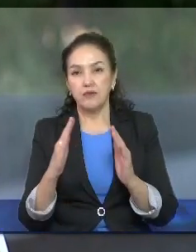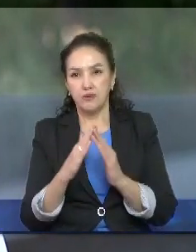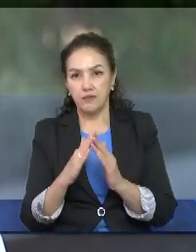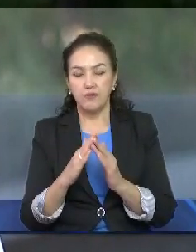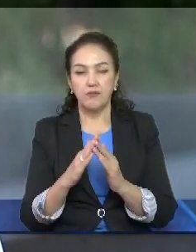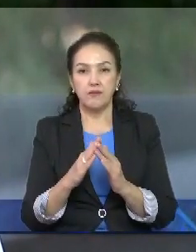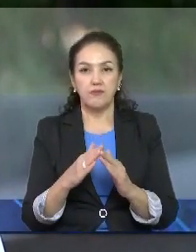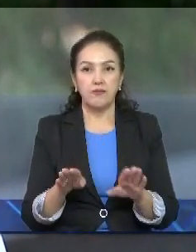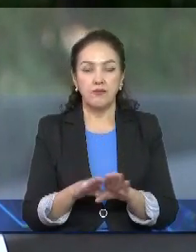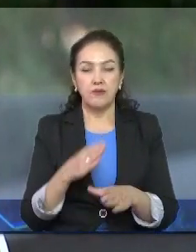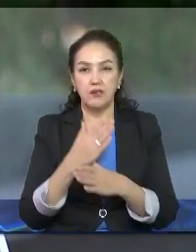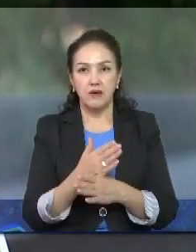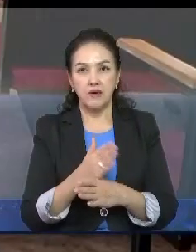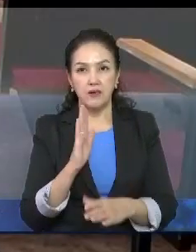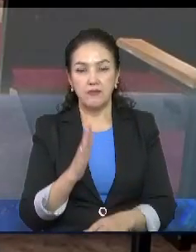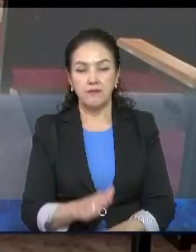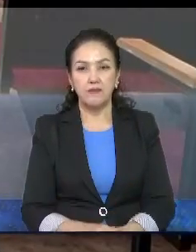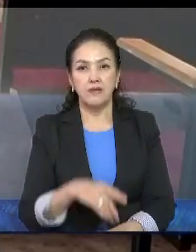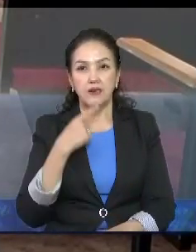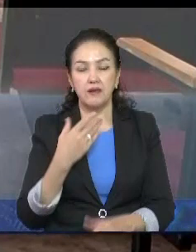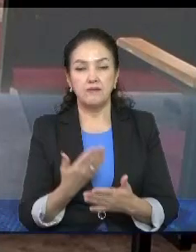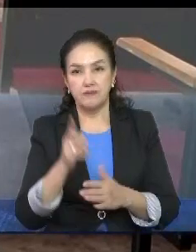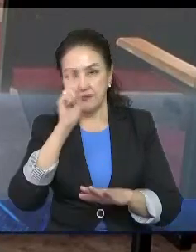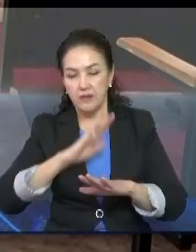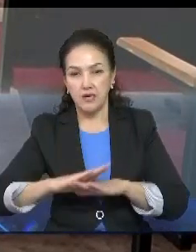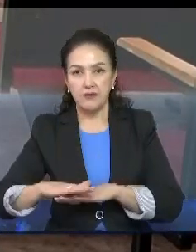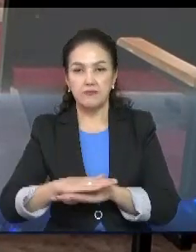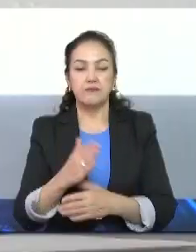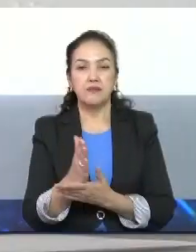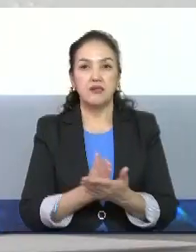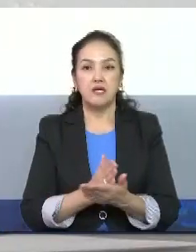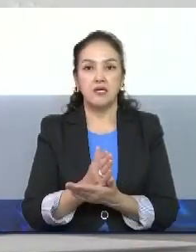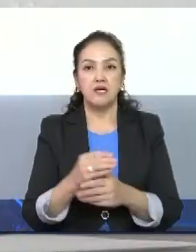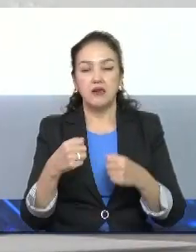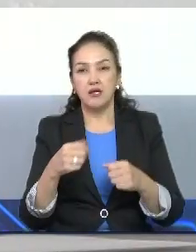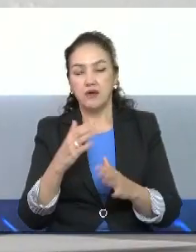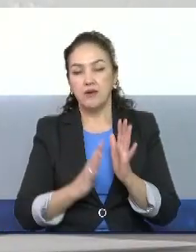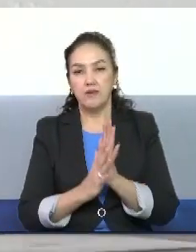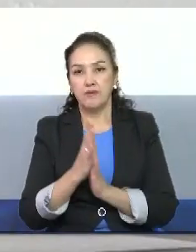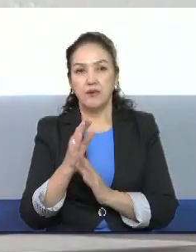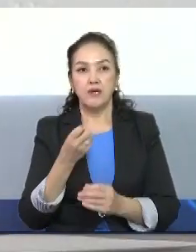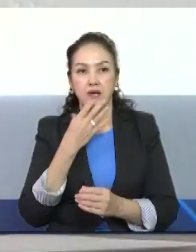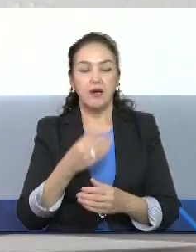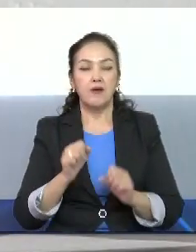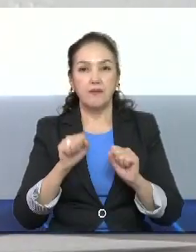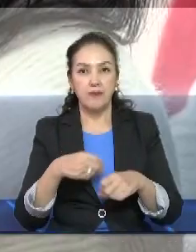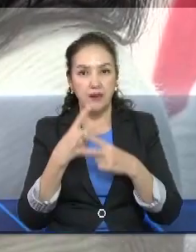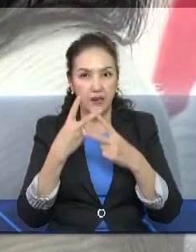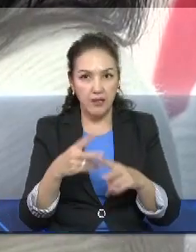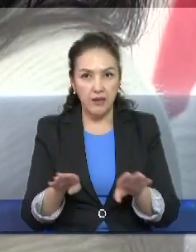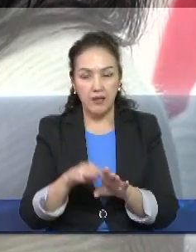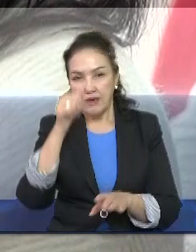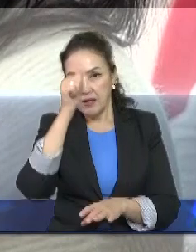жағына көмек көрсету дейміз. Айтып өтейік, елімізде мемлекеттік қызметте сатылап өсу үшін жаңа мүмкіндіктер қарастырылған. Осы